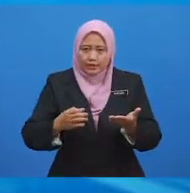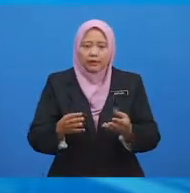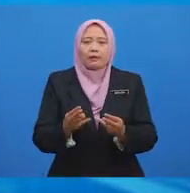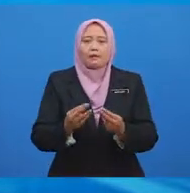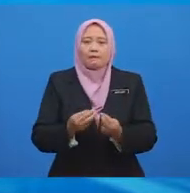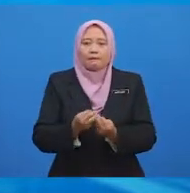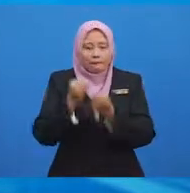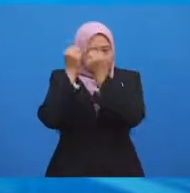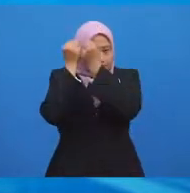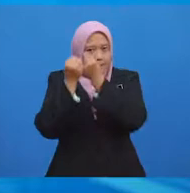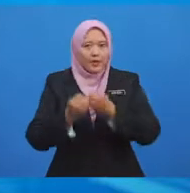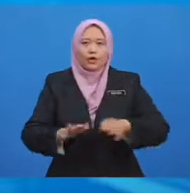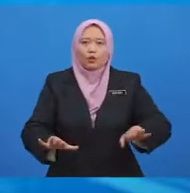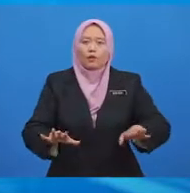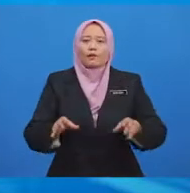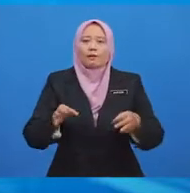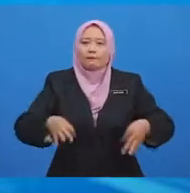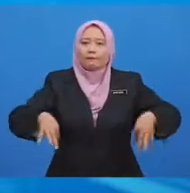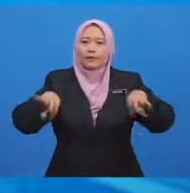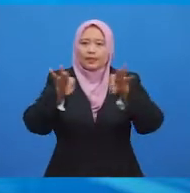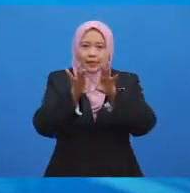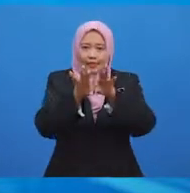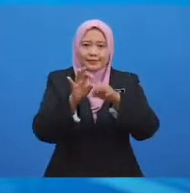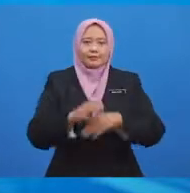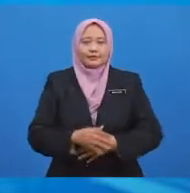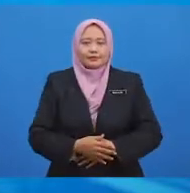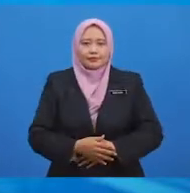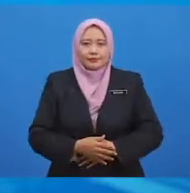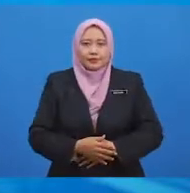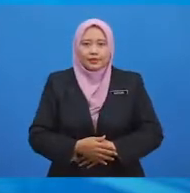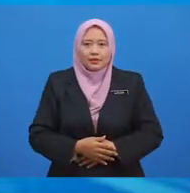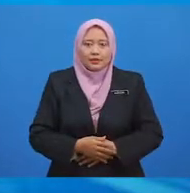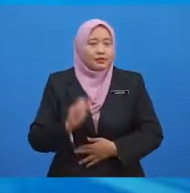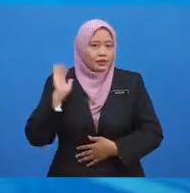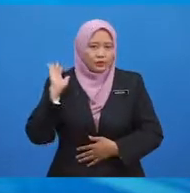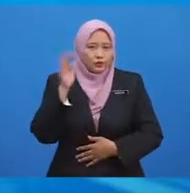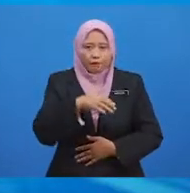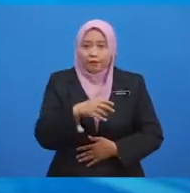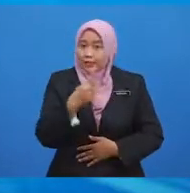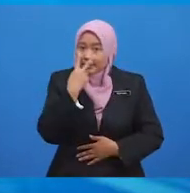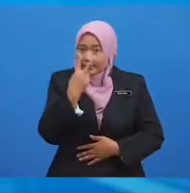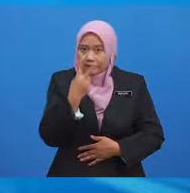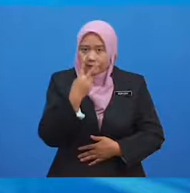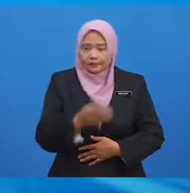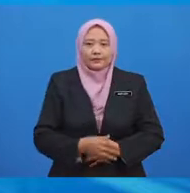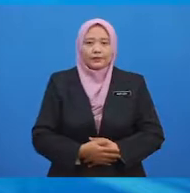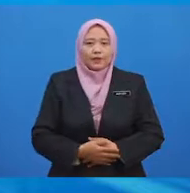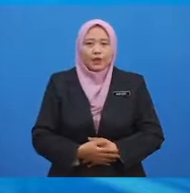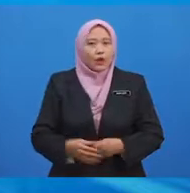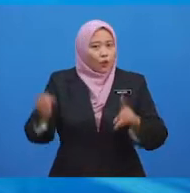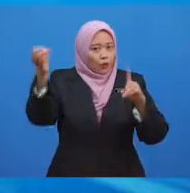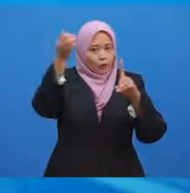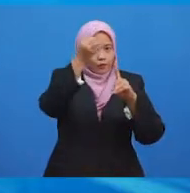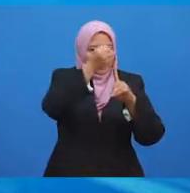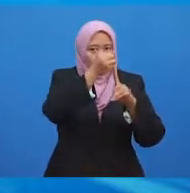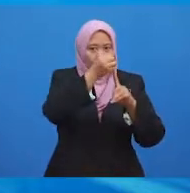penting. Baiklah murid-murid, marilah kita lihat apakah hasil pembelajaran yang